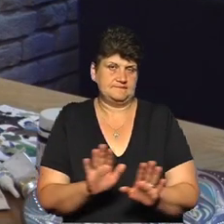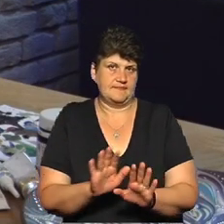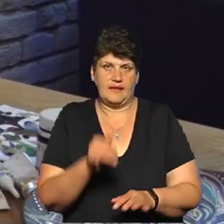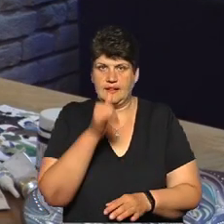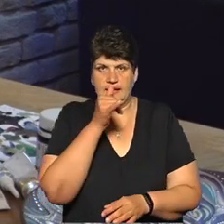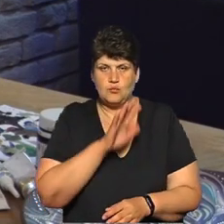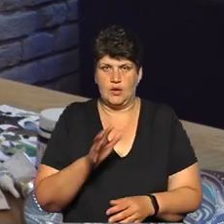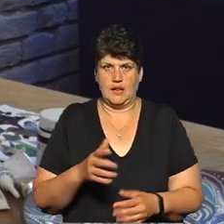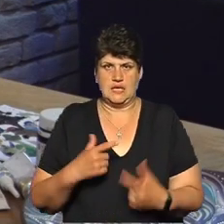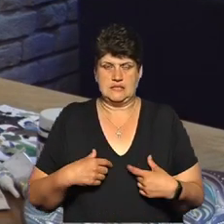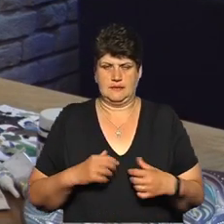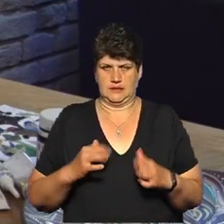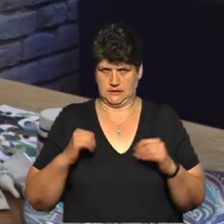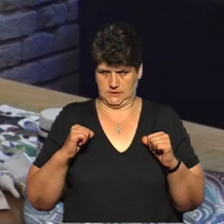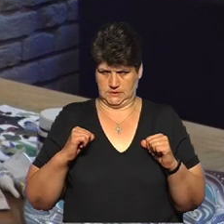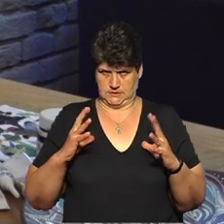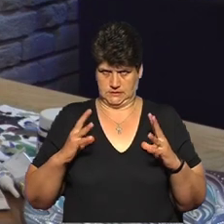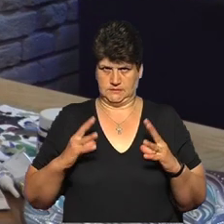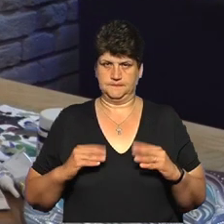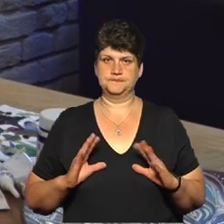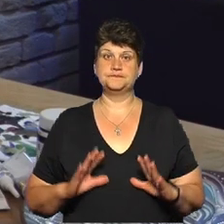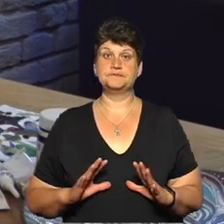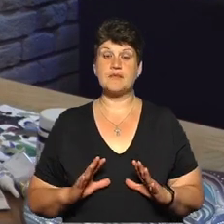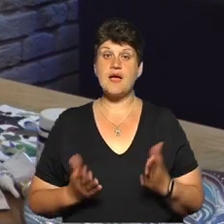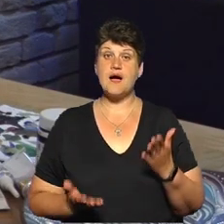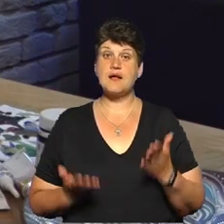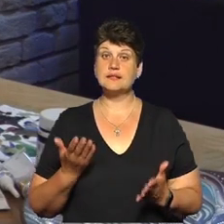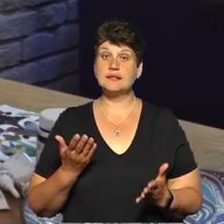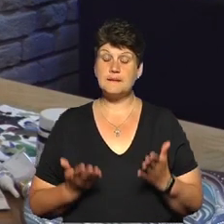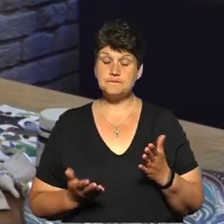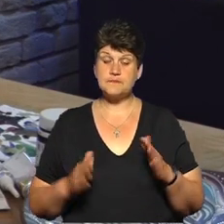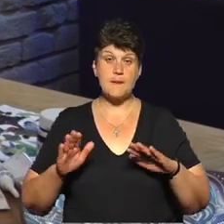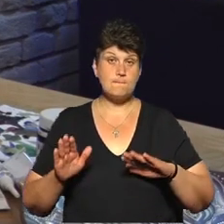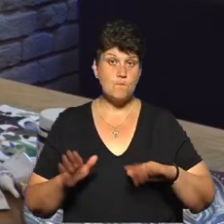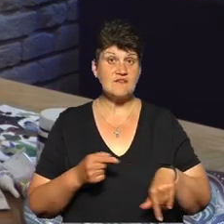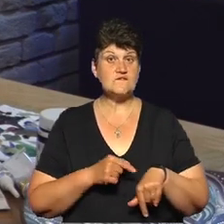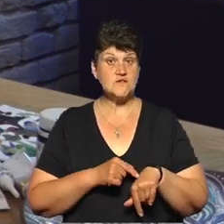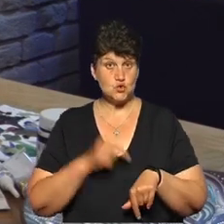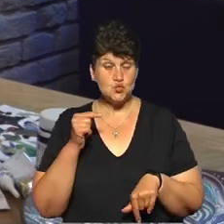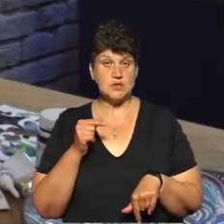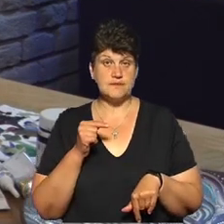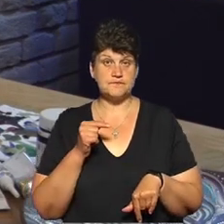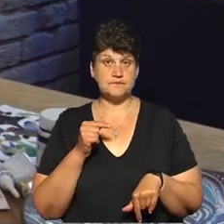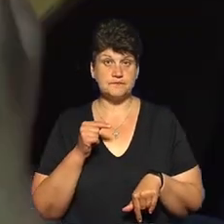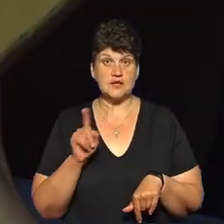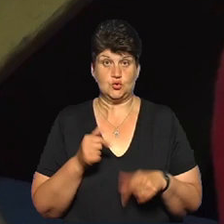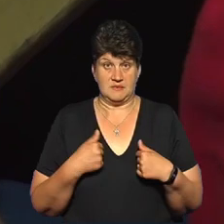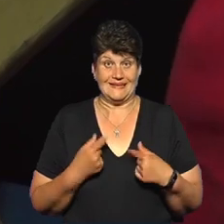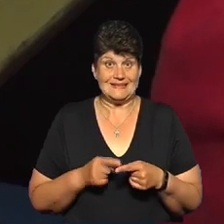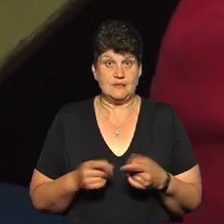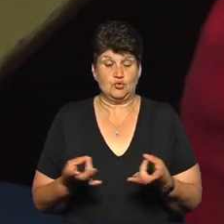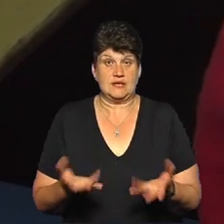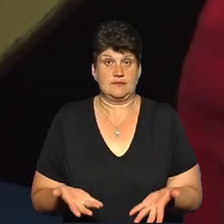руки зовсім. Але потім відчула, що мені це потрібно. Зараз Юлія